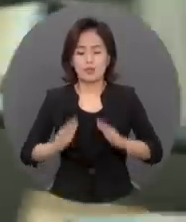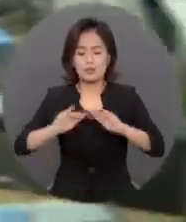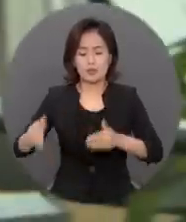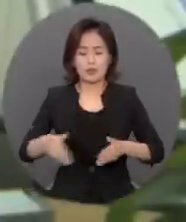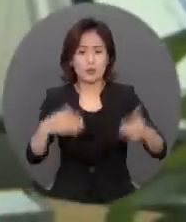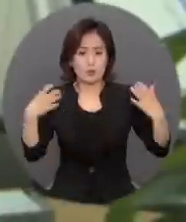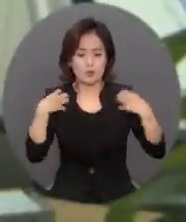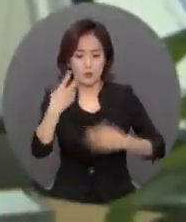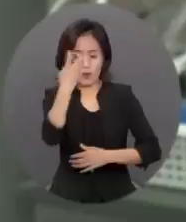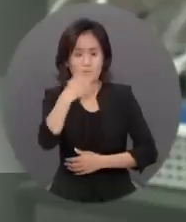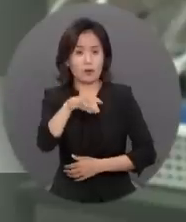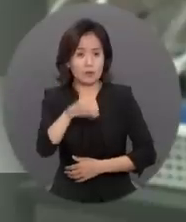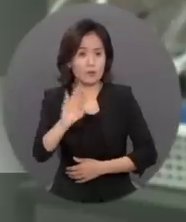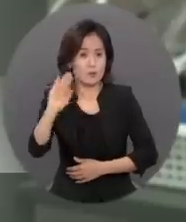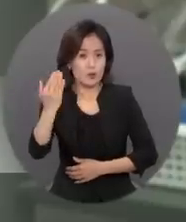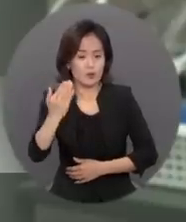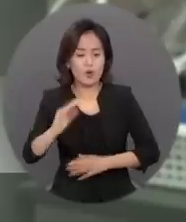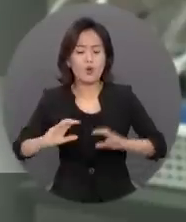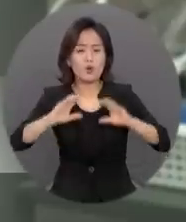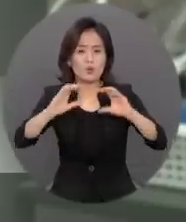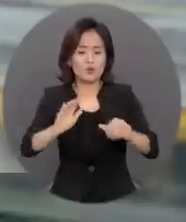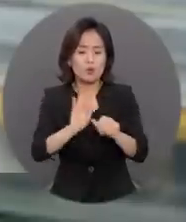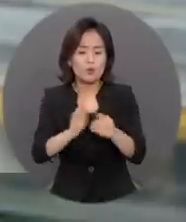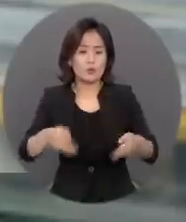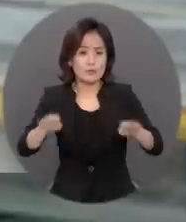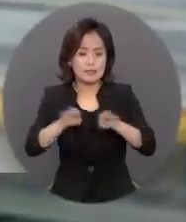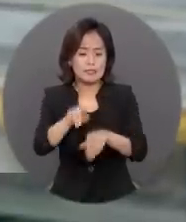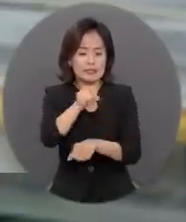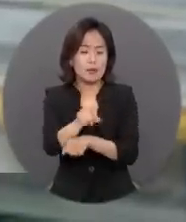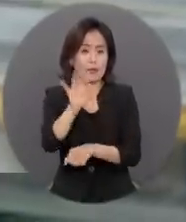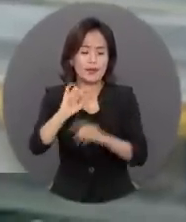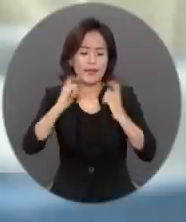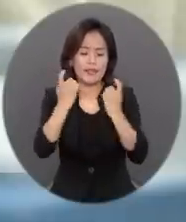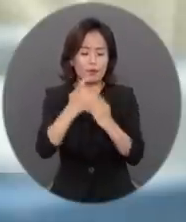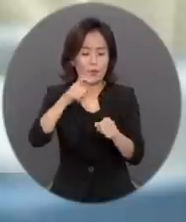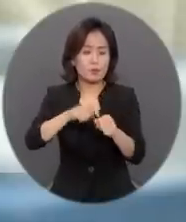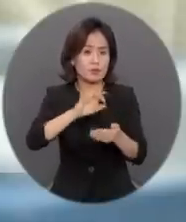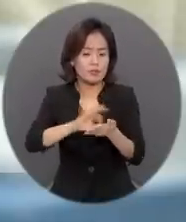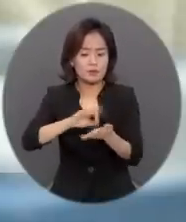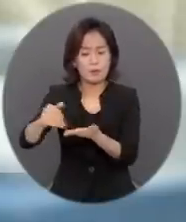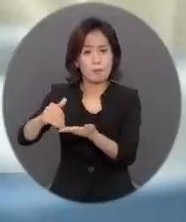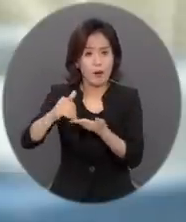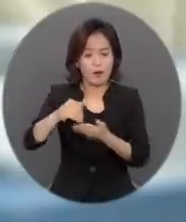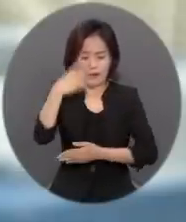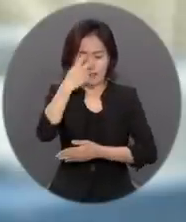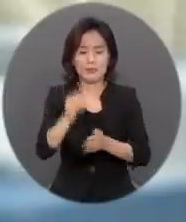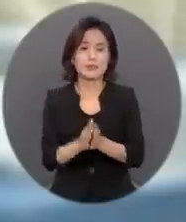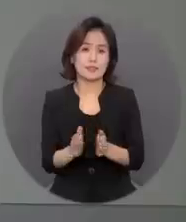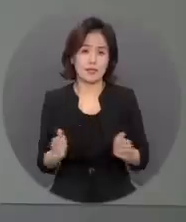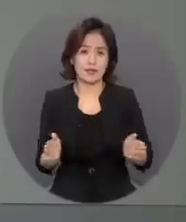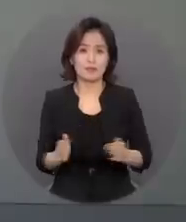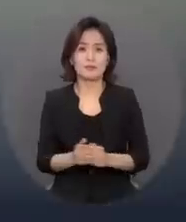전남도청 감사관실입니다. 최근 국제협력관실 직원이 사무관리비를 사적 용도로 썼다는 제보를 받고 감사에